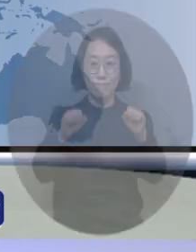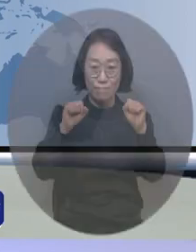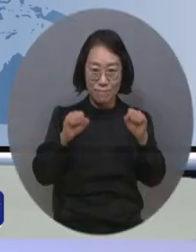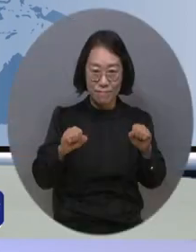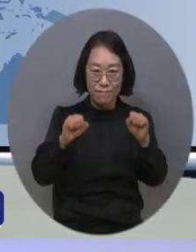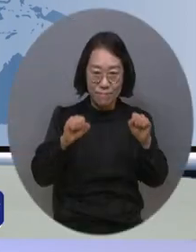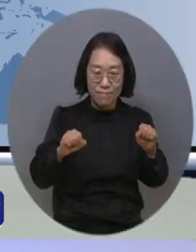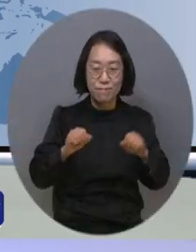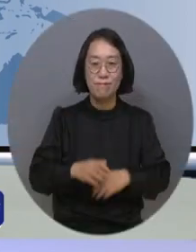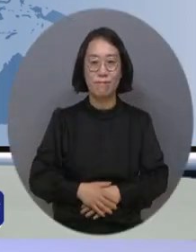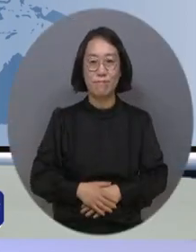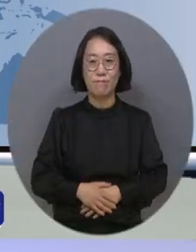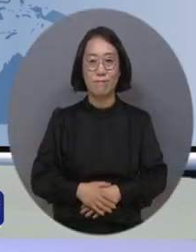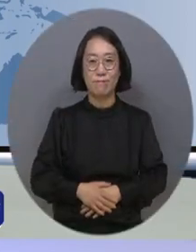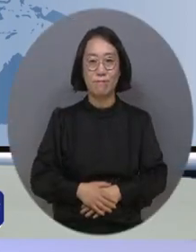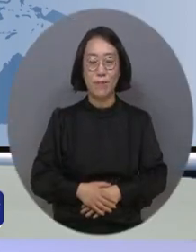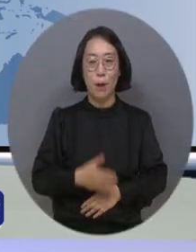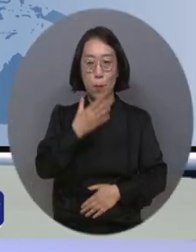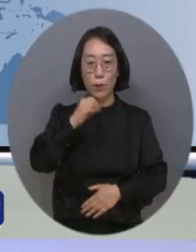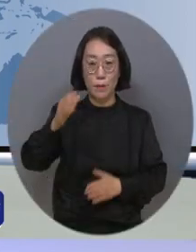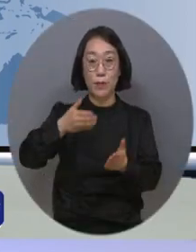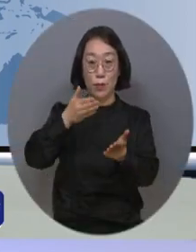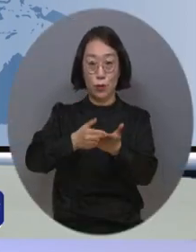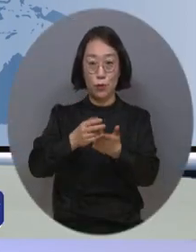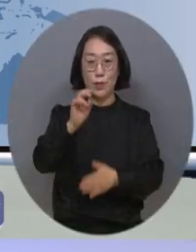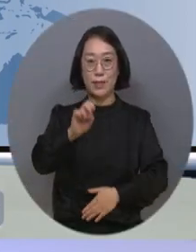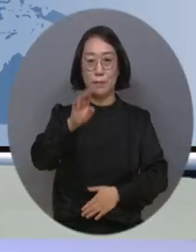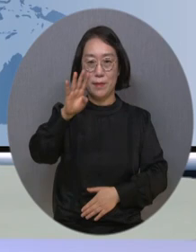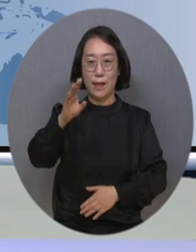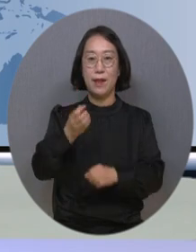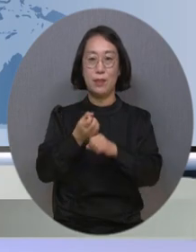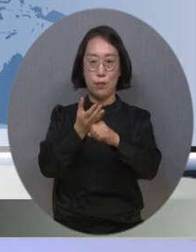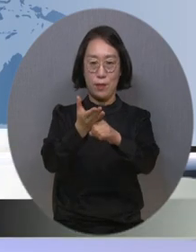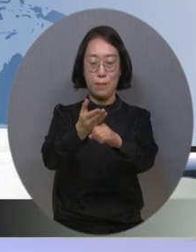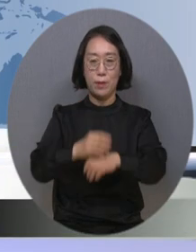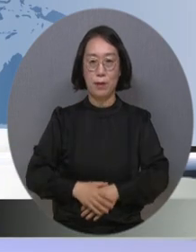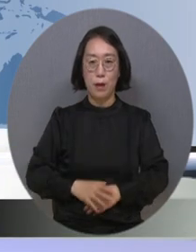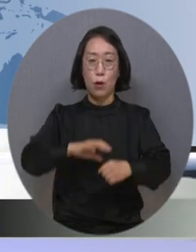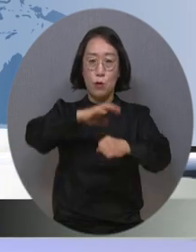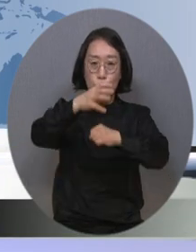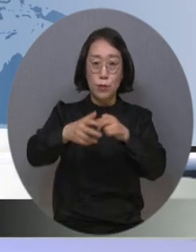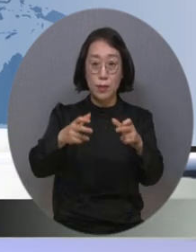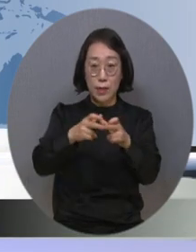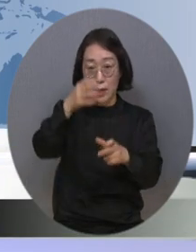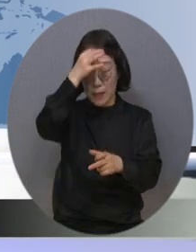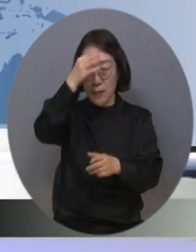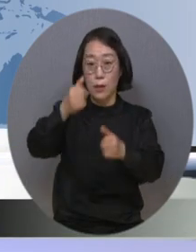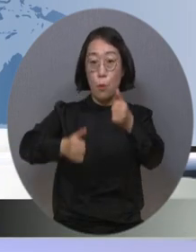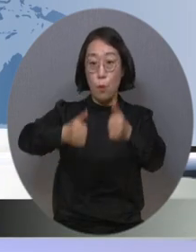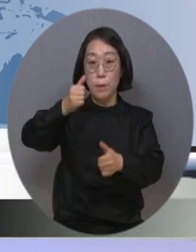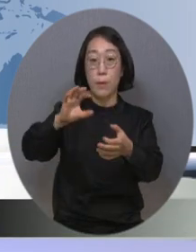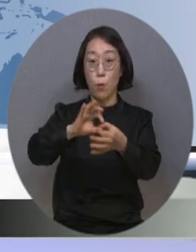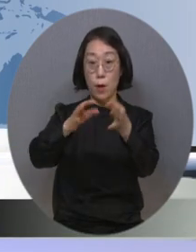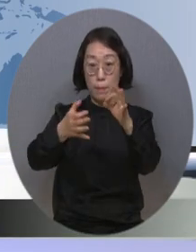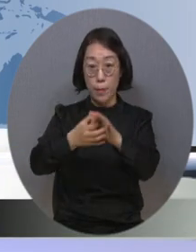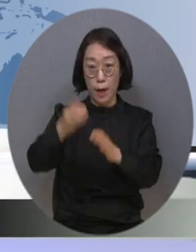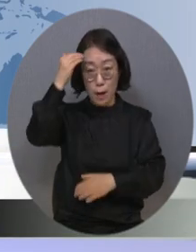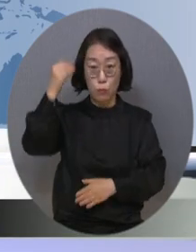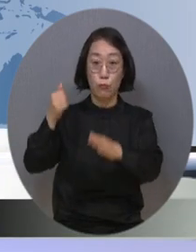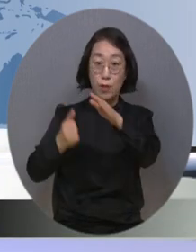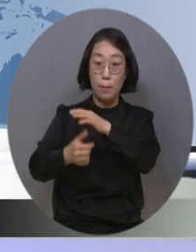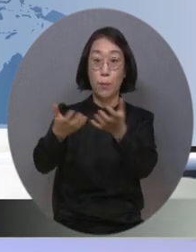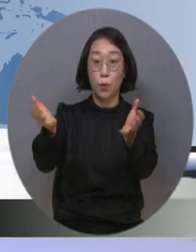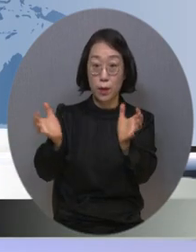시청자 여러분 안녕하십니까 WBC 복지tv 뉴스 24입니다 국제장애인 기능 올림픽대회에서 대한민국